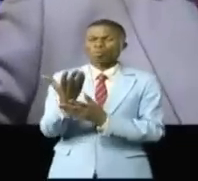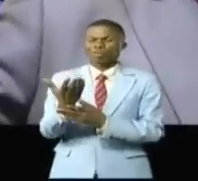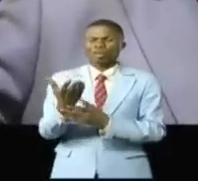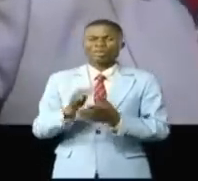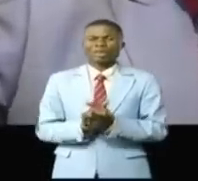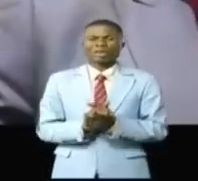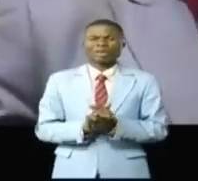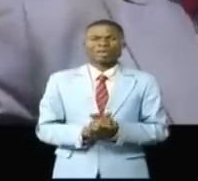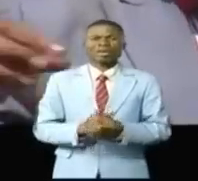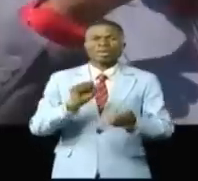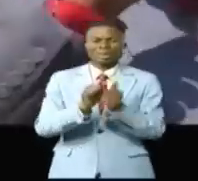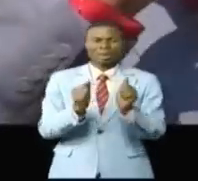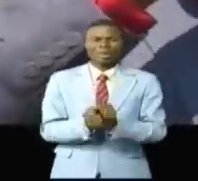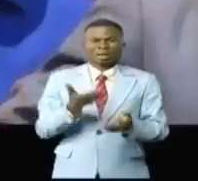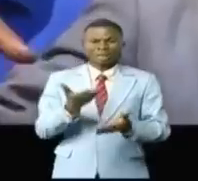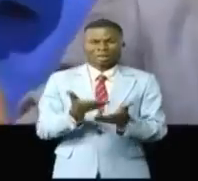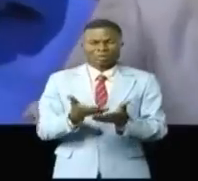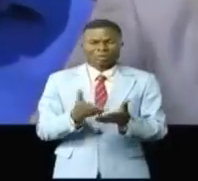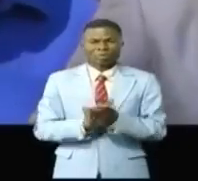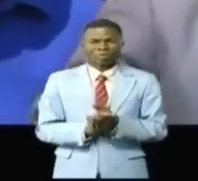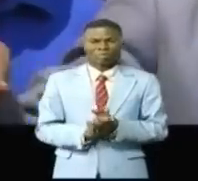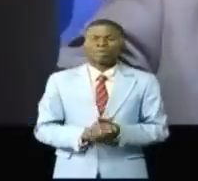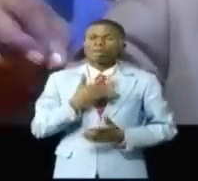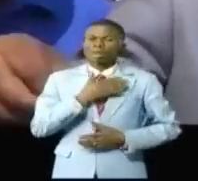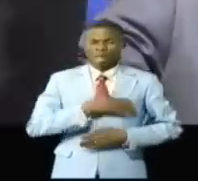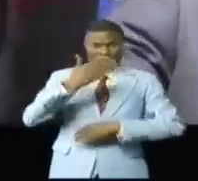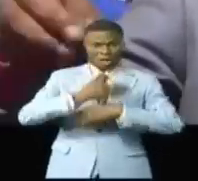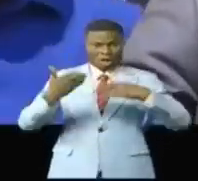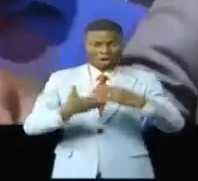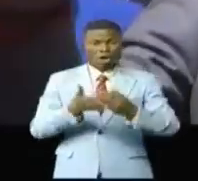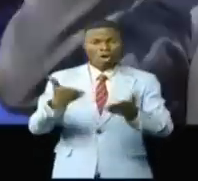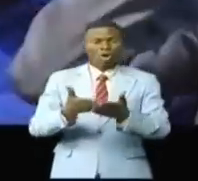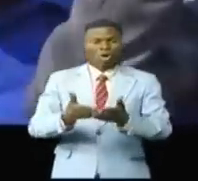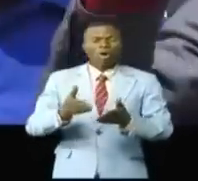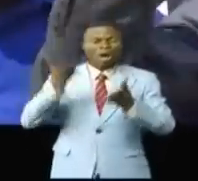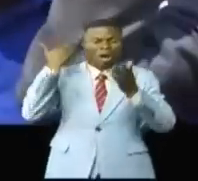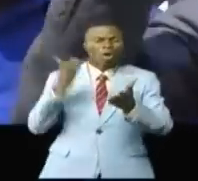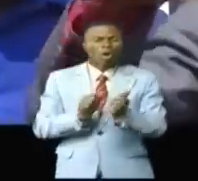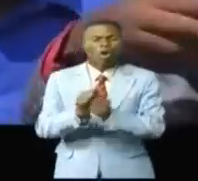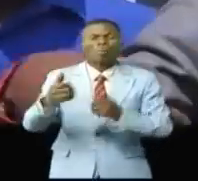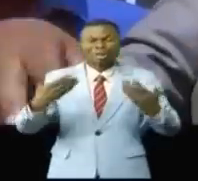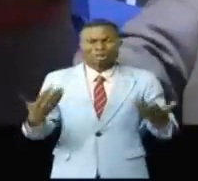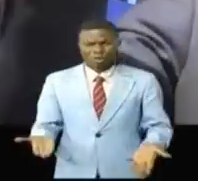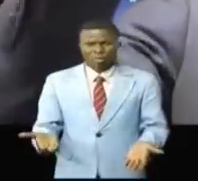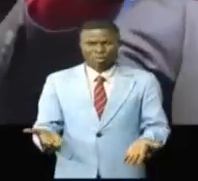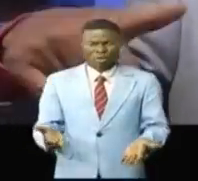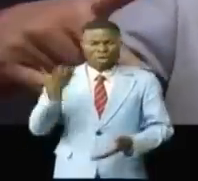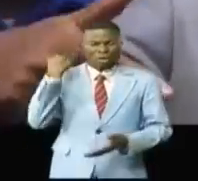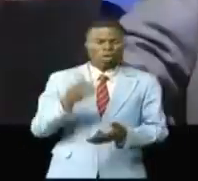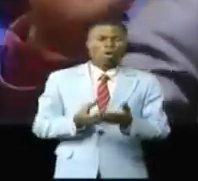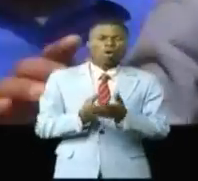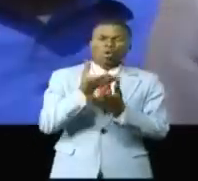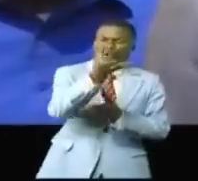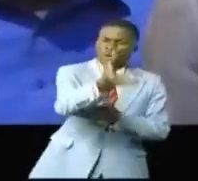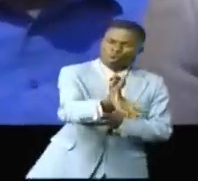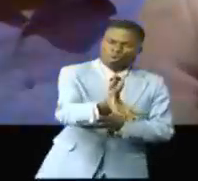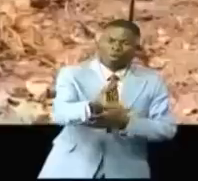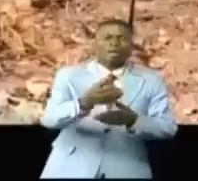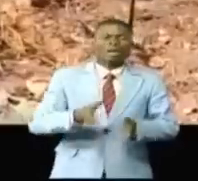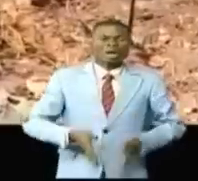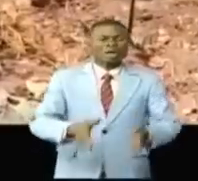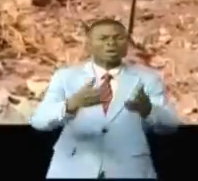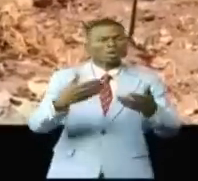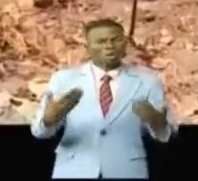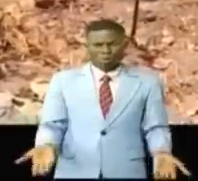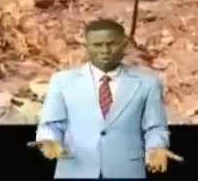notre conduite et pour le réservoir. S'ils construisent là-bas, comment nous purgerons pour que l'eau puisse couler dans la conduite?